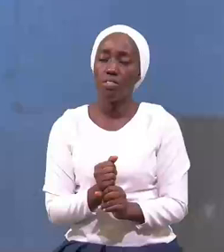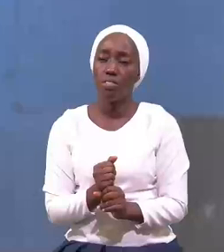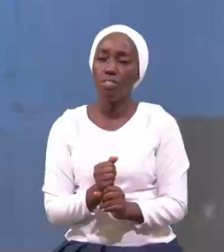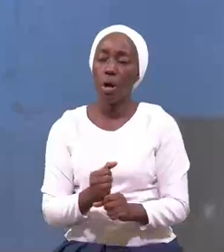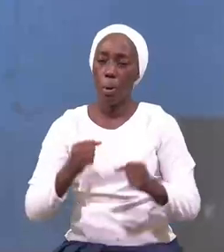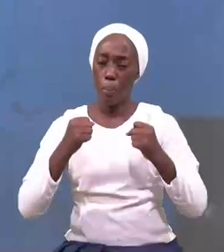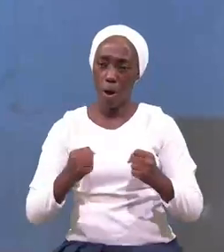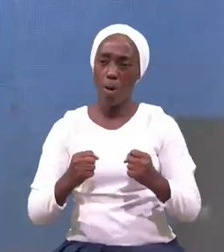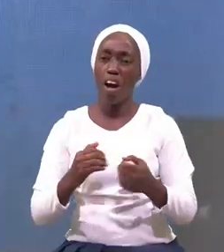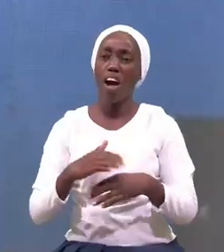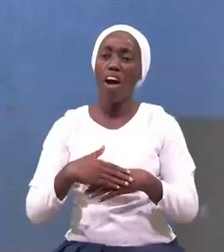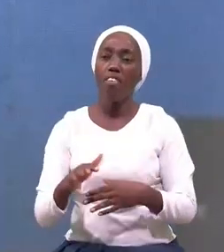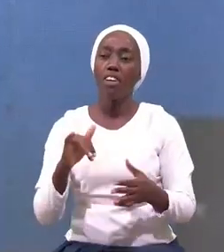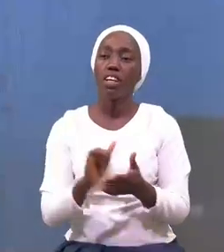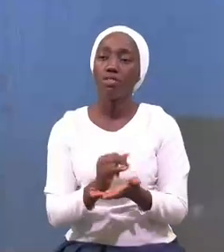puissance.